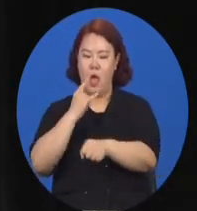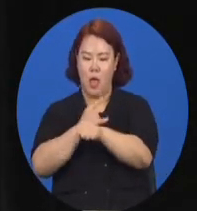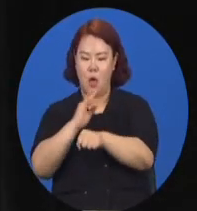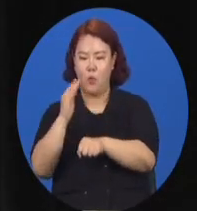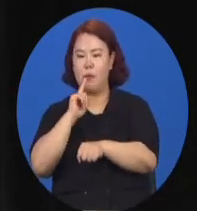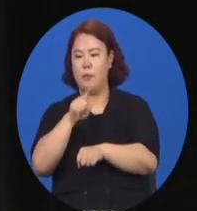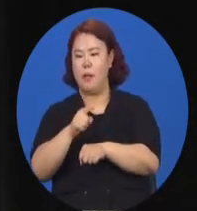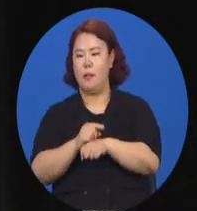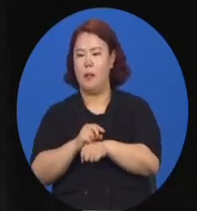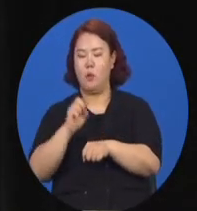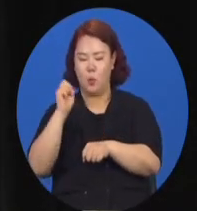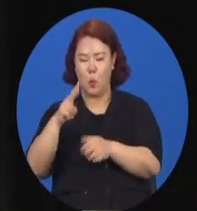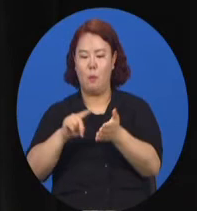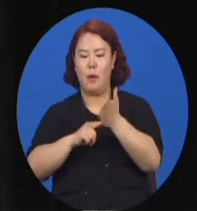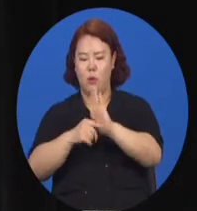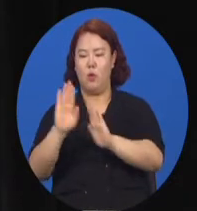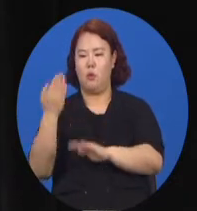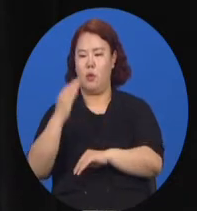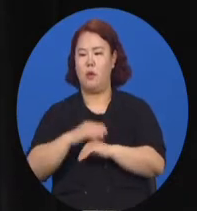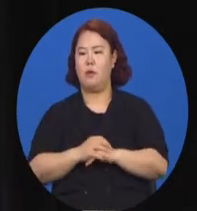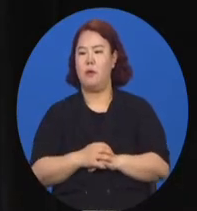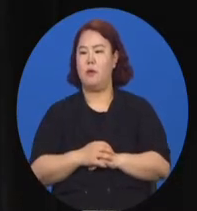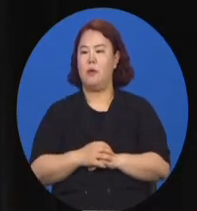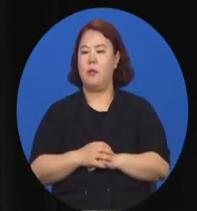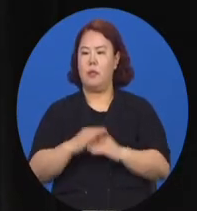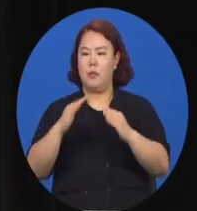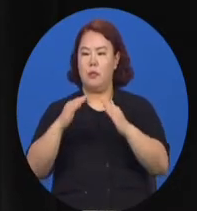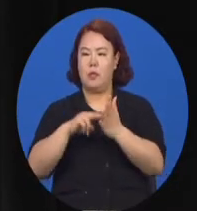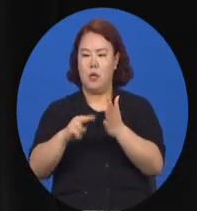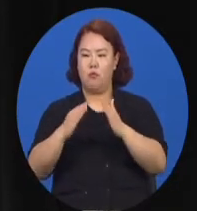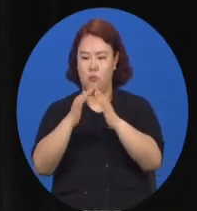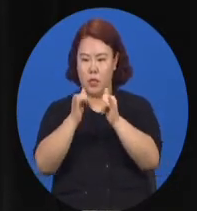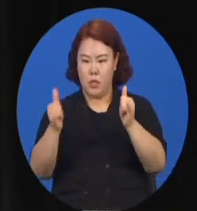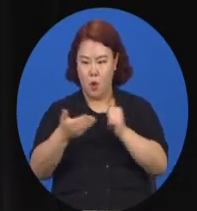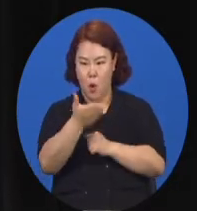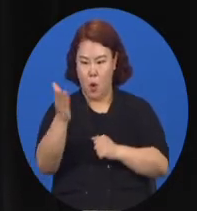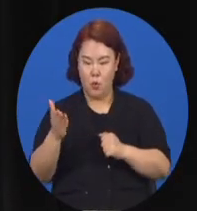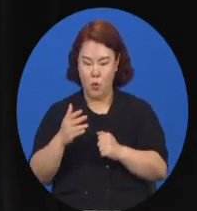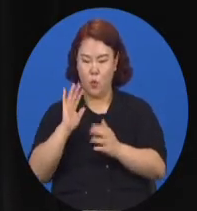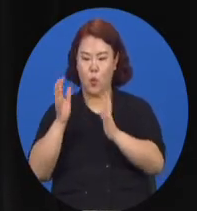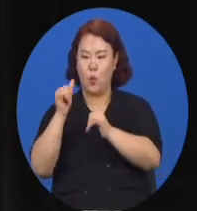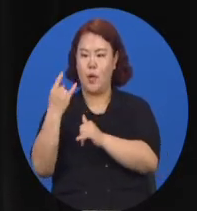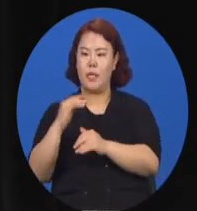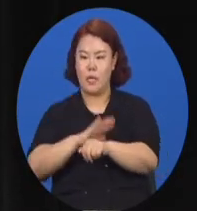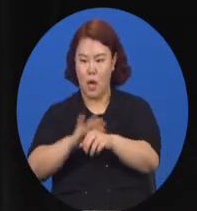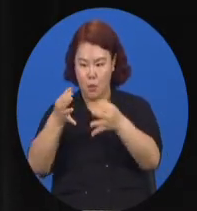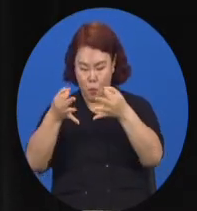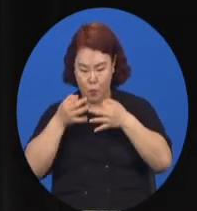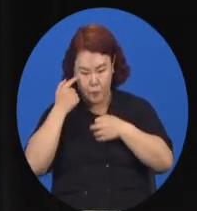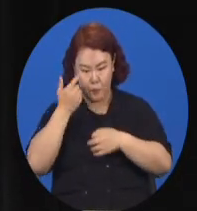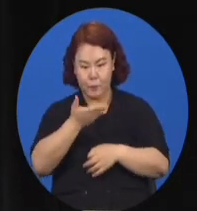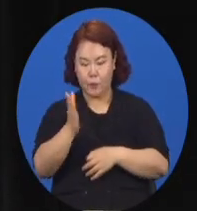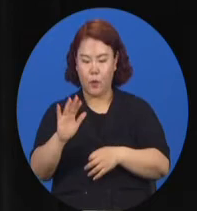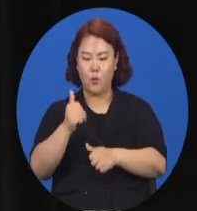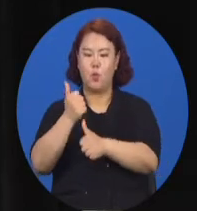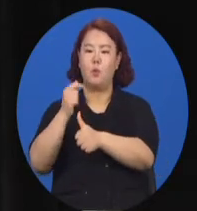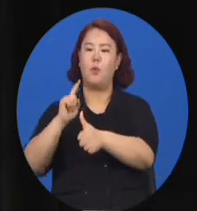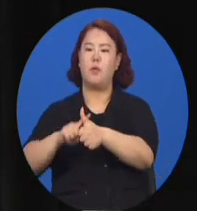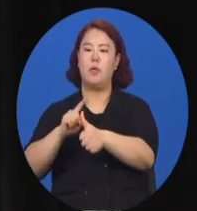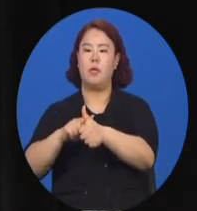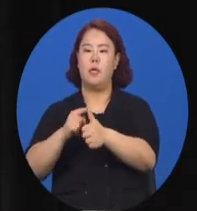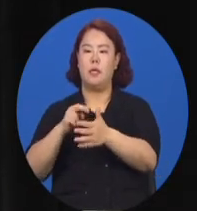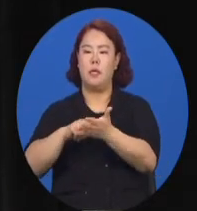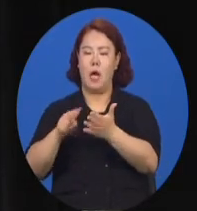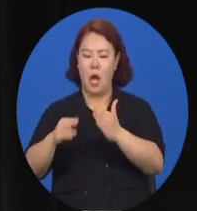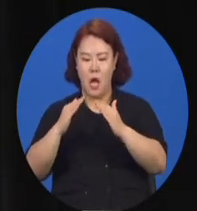이야기고 밝혀야 될 얘기이기 때문에 그렇습니다. 단양 군민 여러분, 토론회 잘 보셨습니까? 후보들이 단양을 발전시킬 공약을